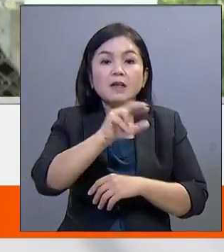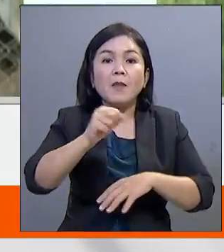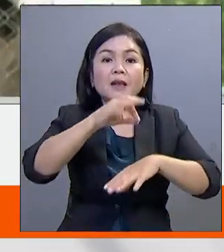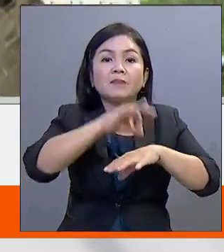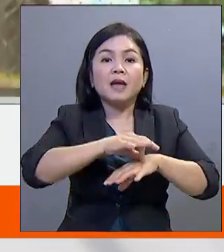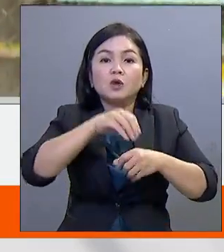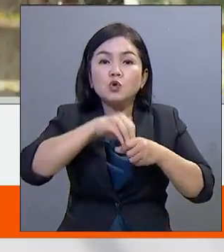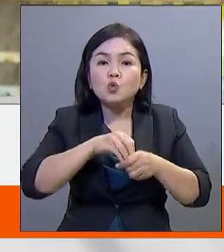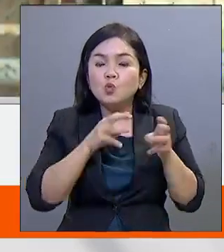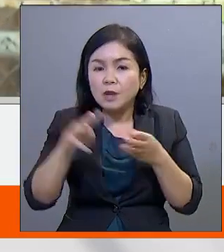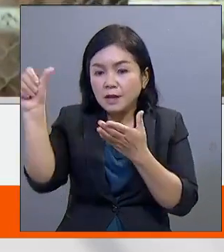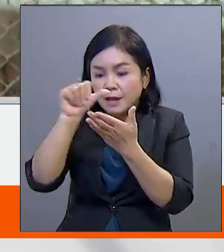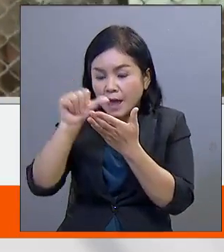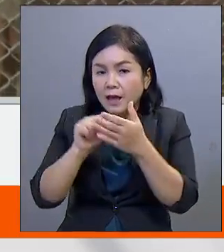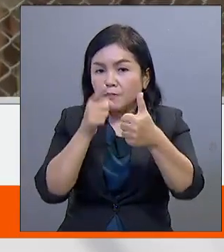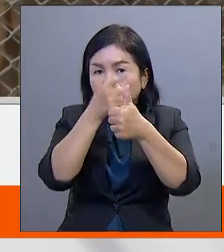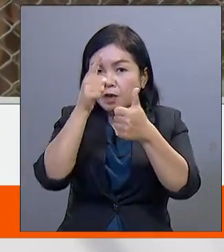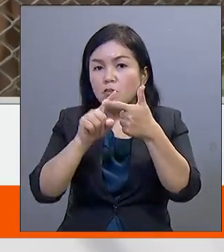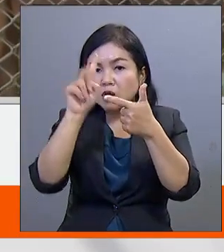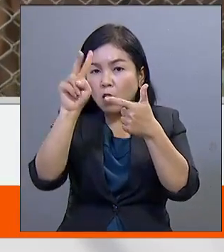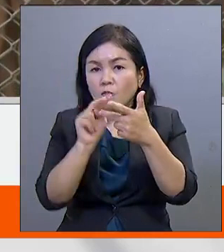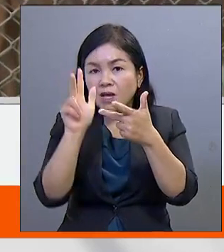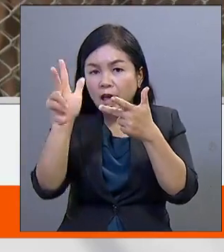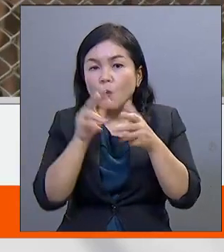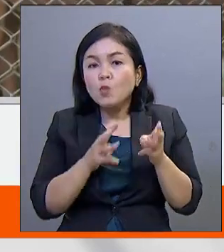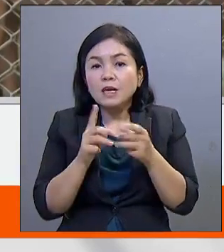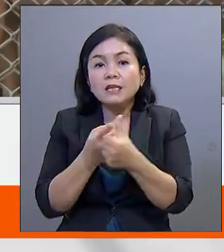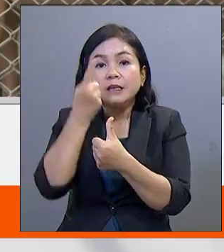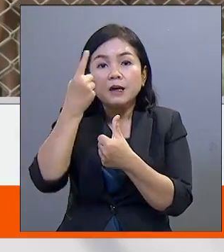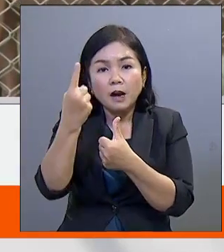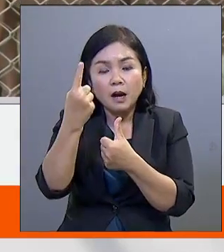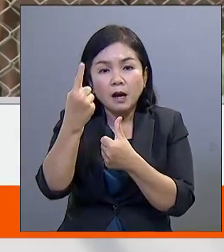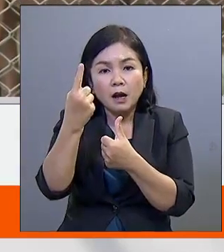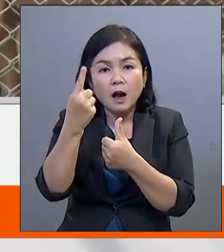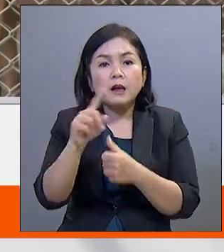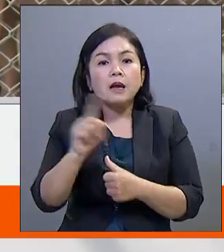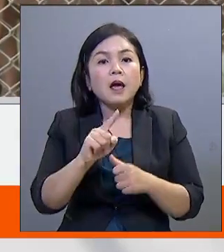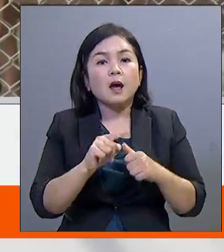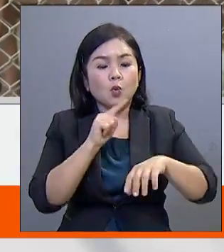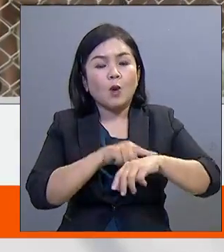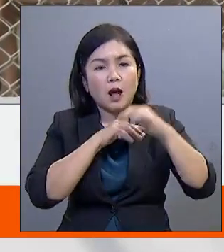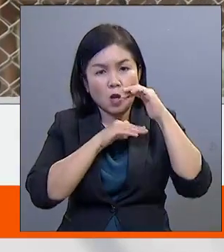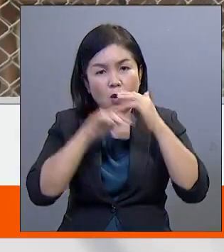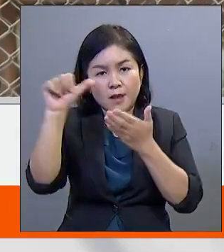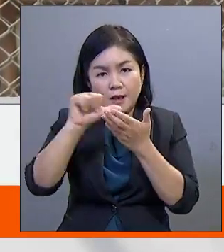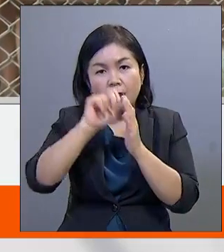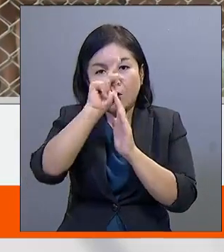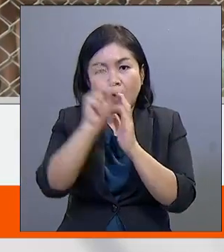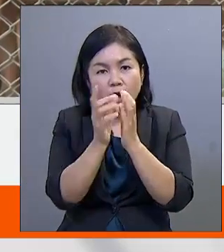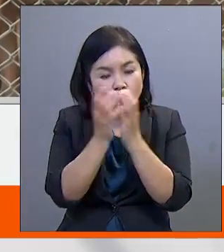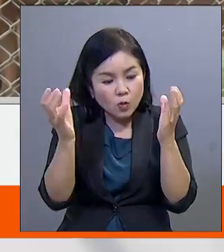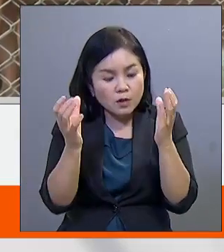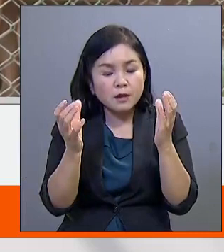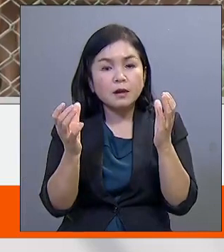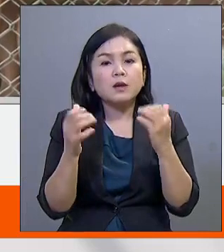สşamจ disseonovillian ที่ส